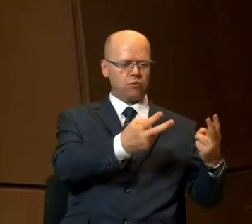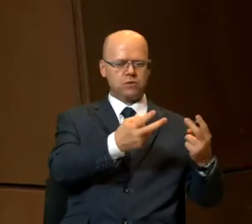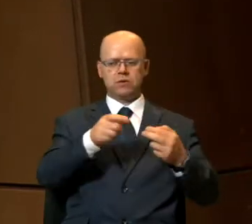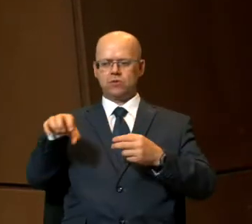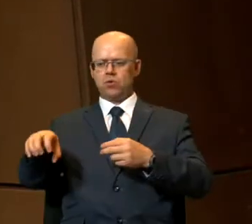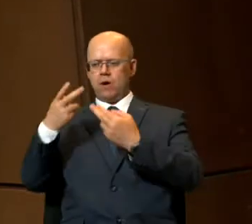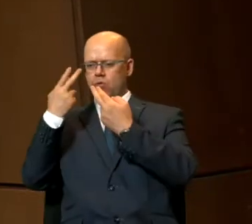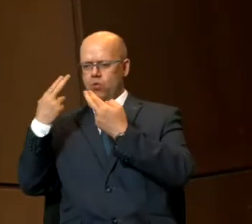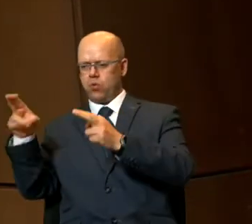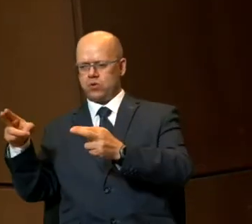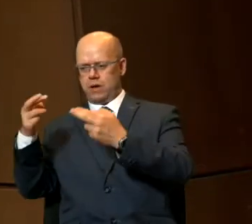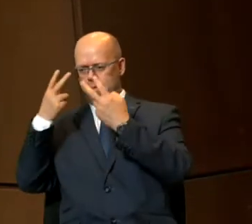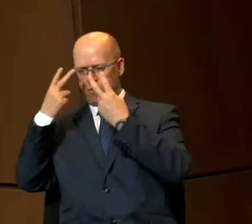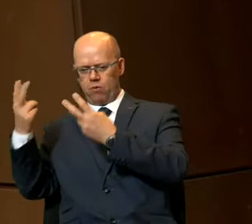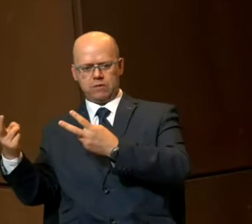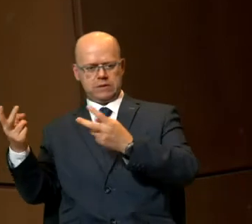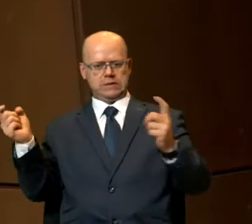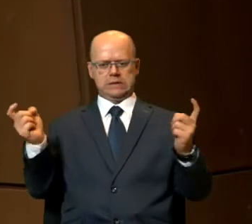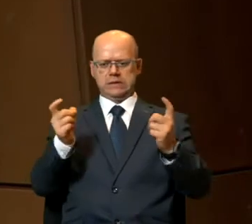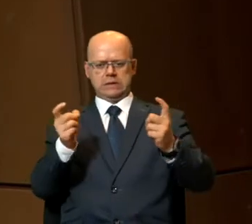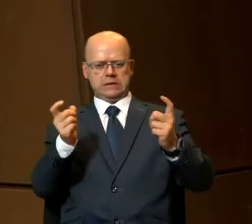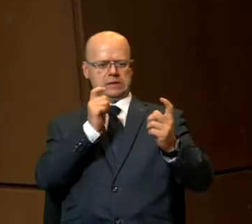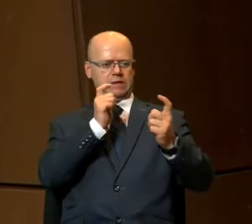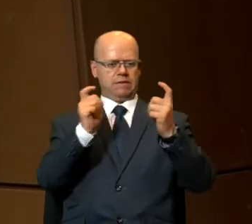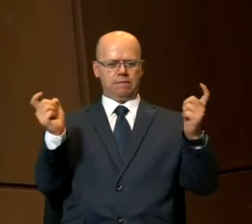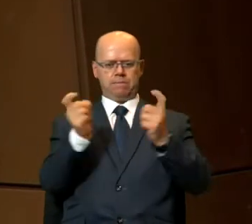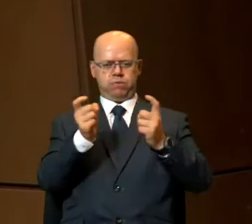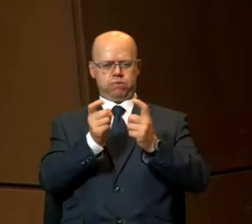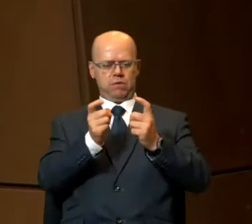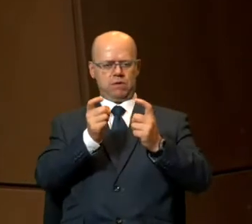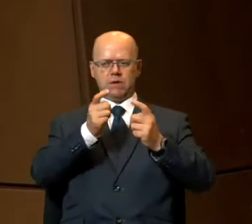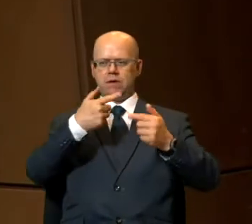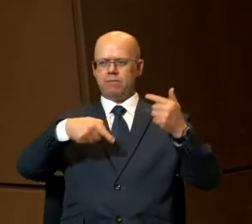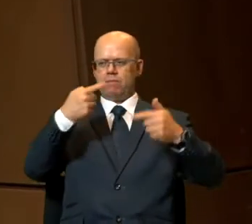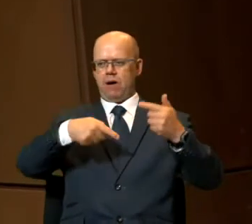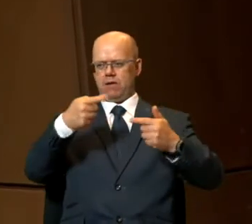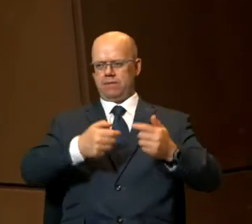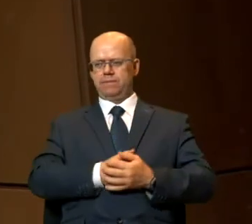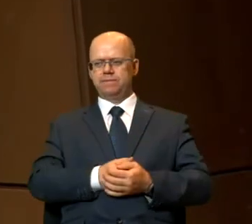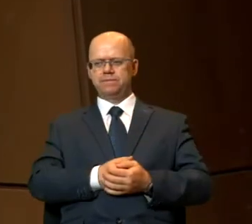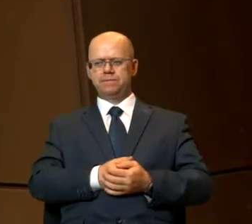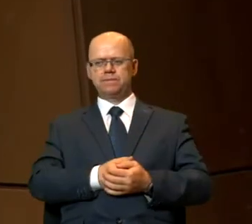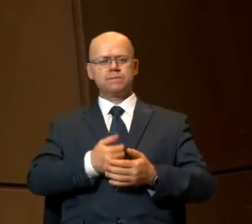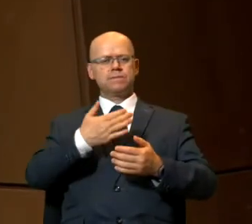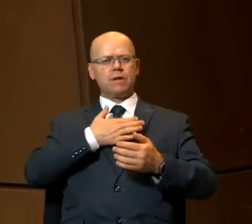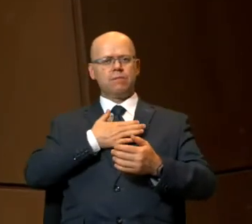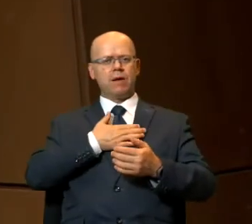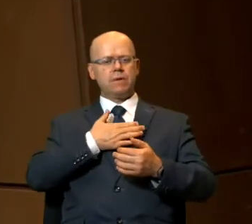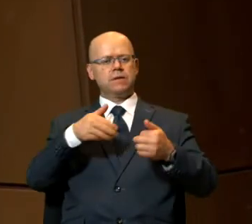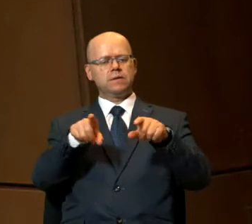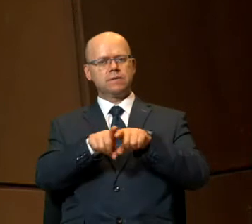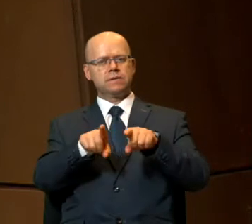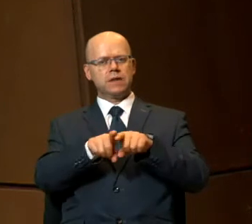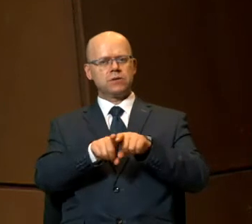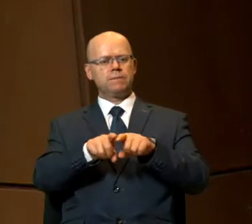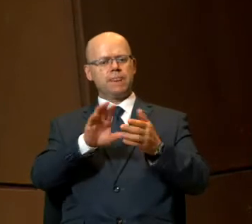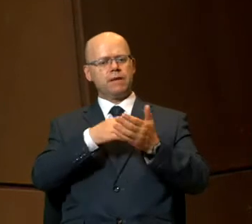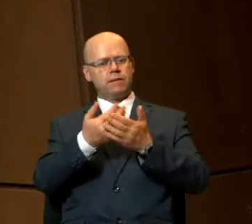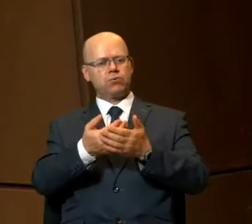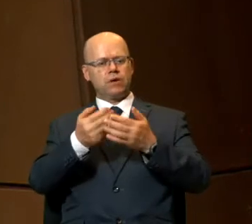wartości, przekonania i walczą o nie. I to jest właśnie polityka. Mamy to takie pojęcia